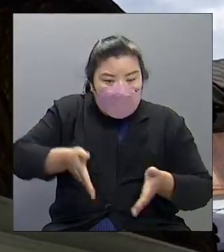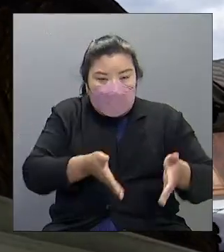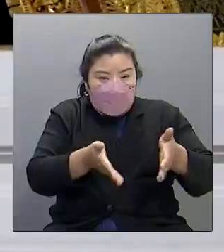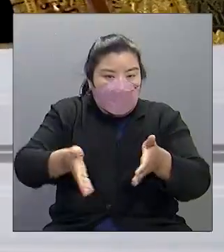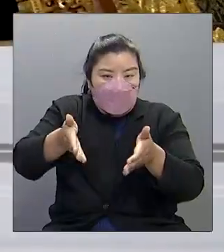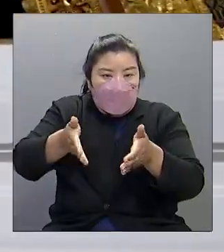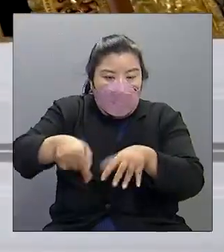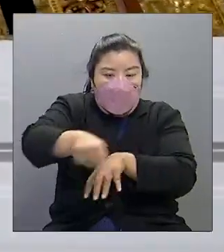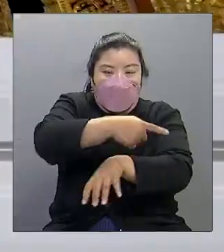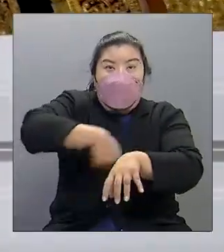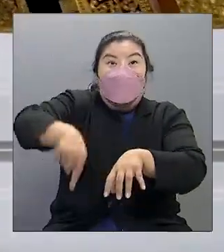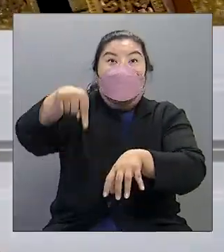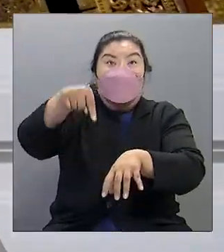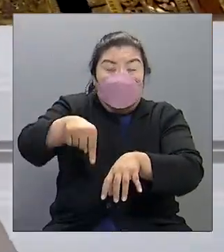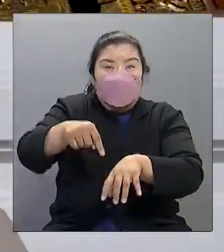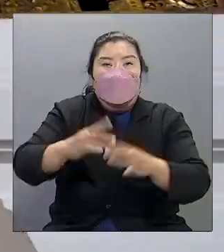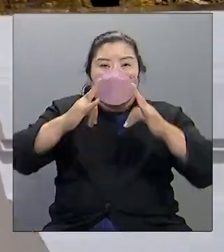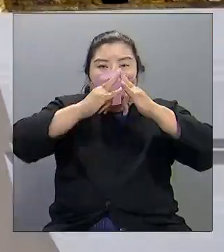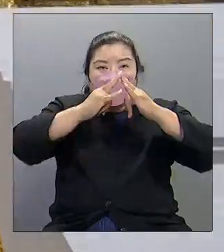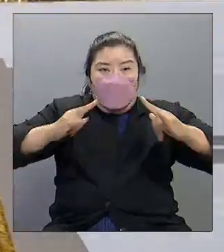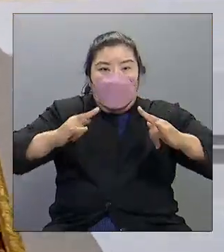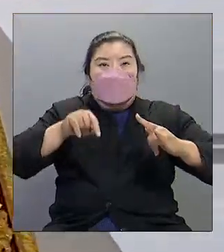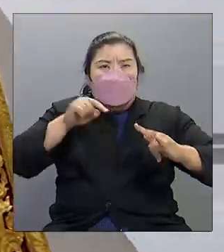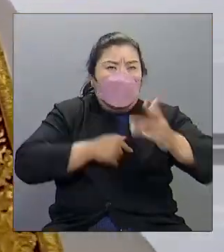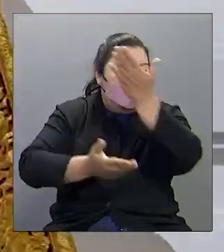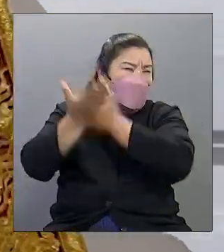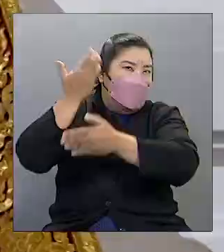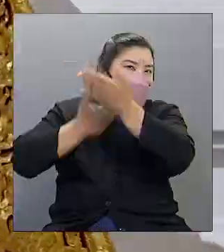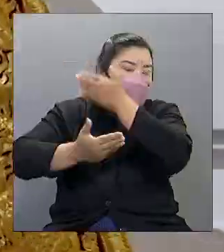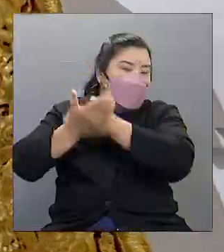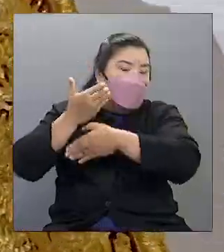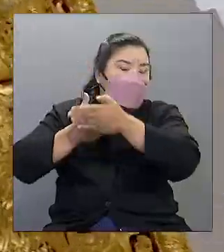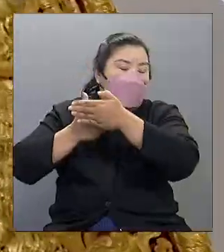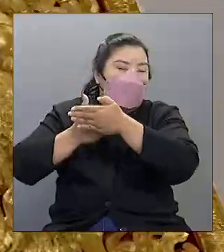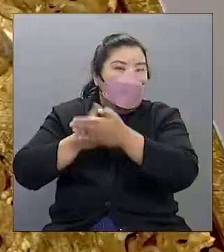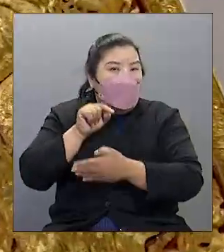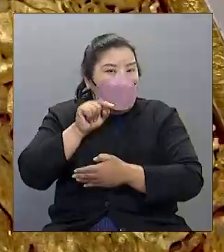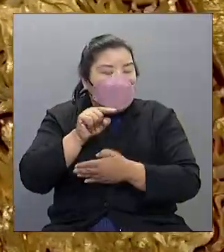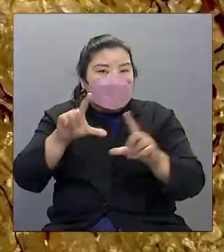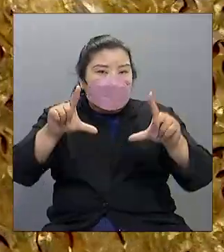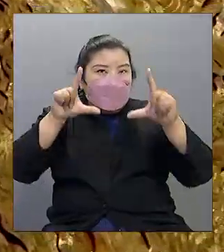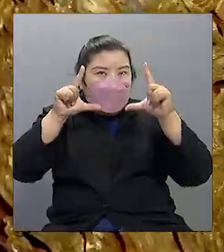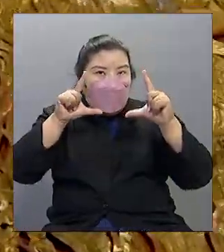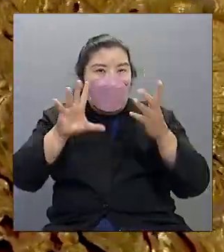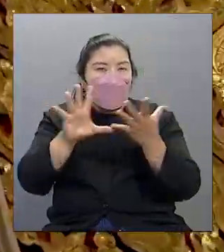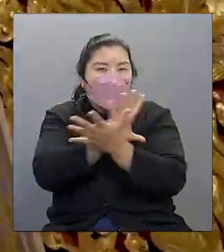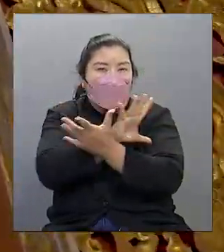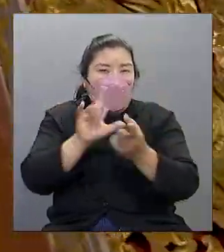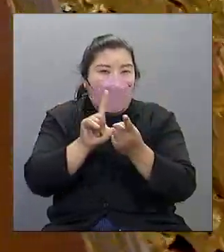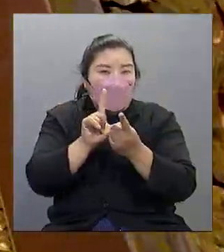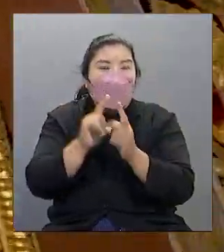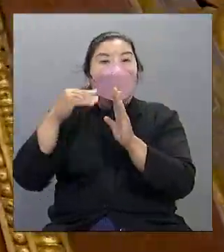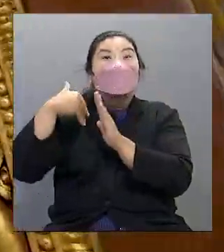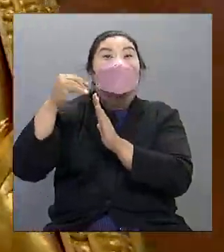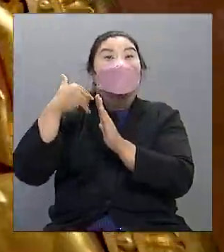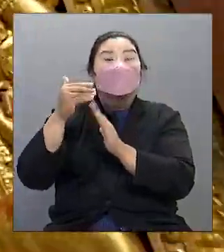กคือสิมหรือพระอุโบสดที่เก่าแก่ที่สุดของเมืองเป็นสิมที่สะท้อนได้เห็นถึงสถาประตีกรรมลานช้างได้